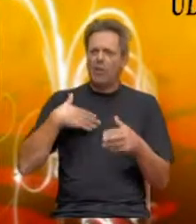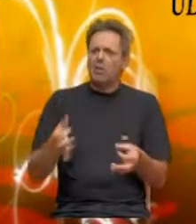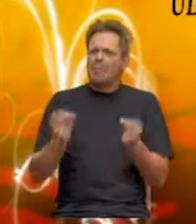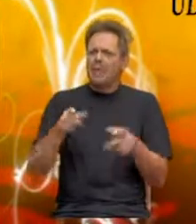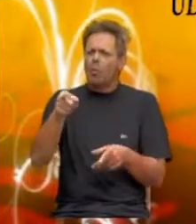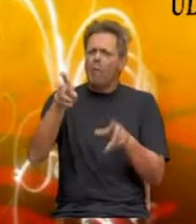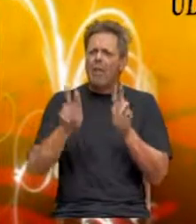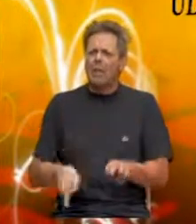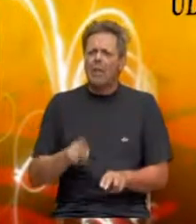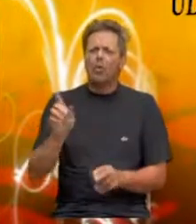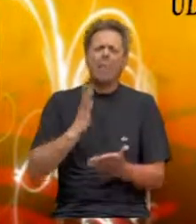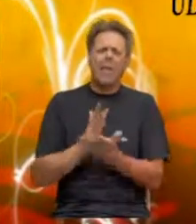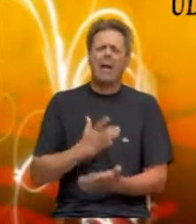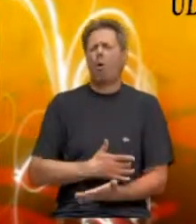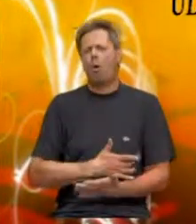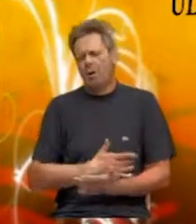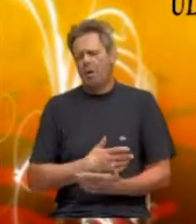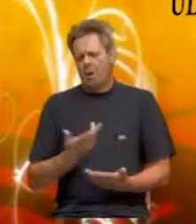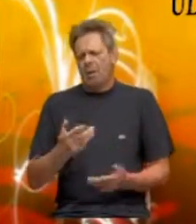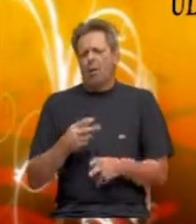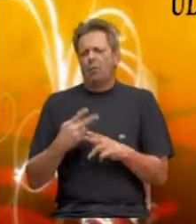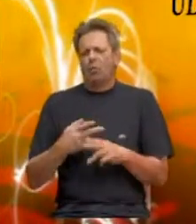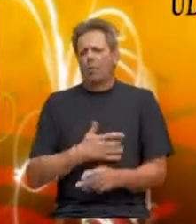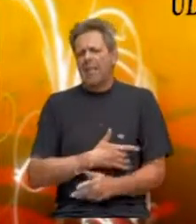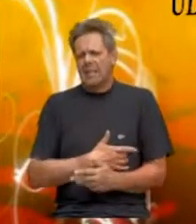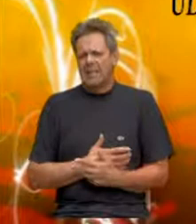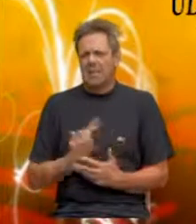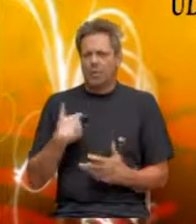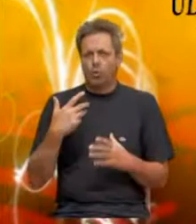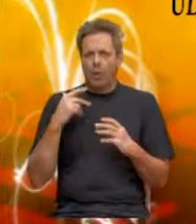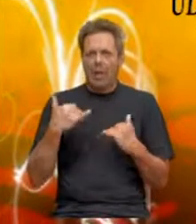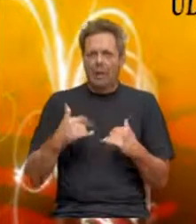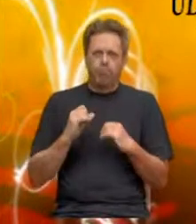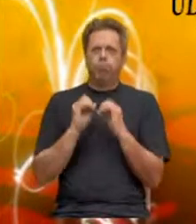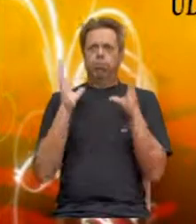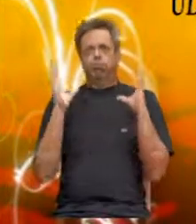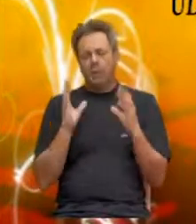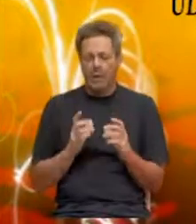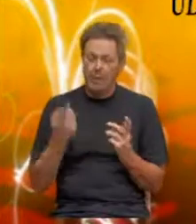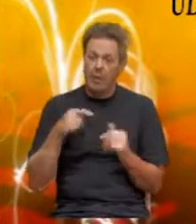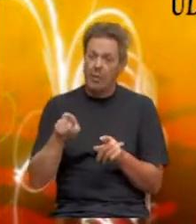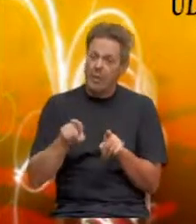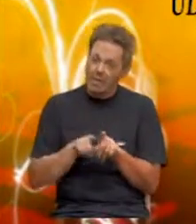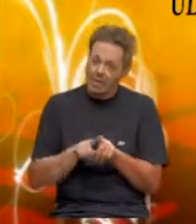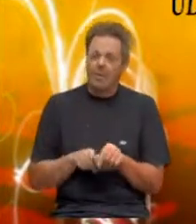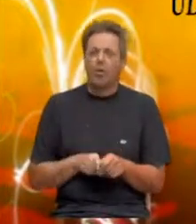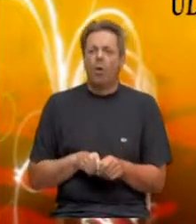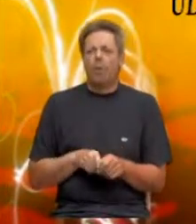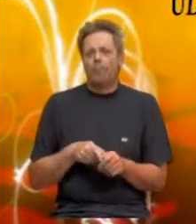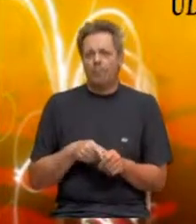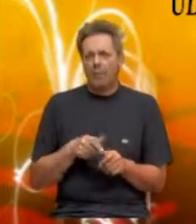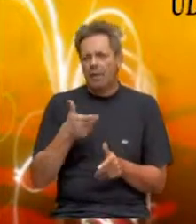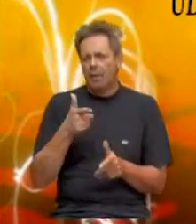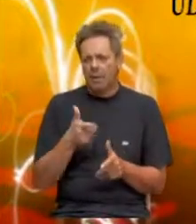jer to nije samo kardiologinja što je za nas bauk biti, nego ste vi isto tako educirana